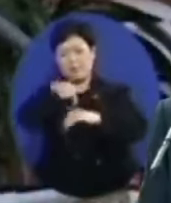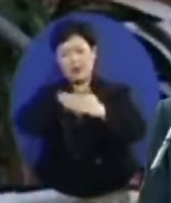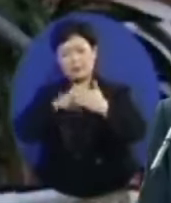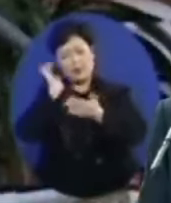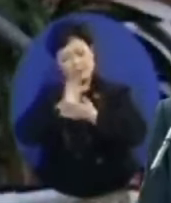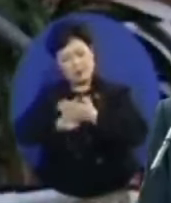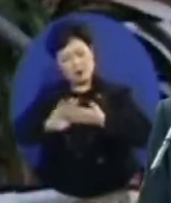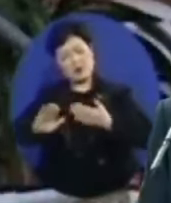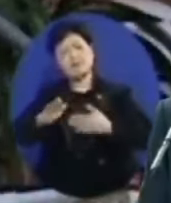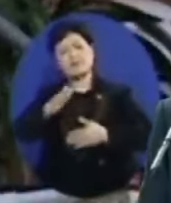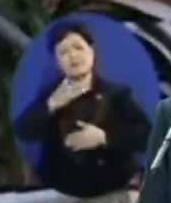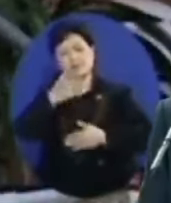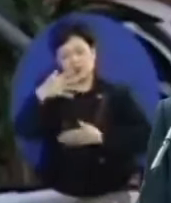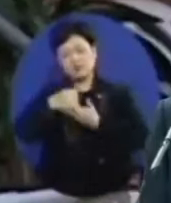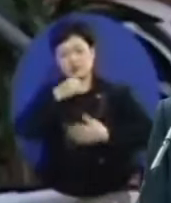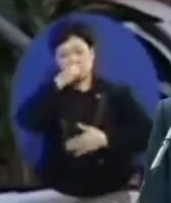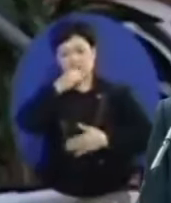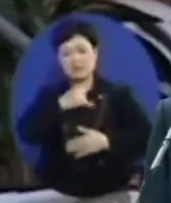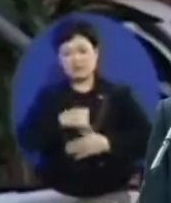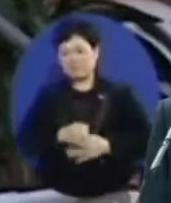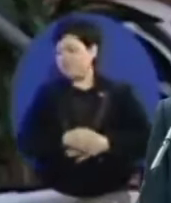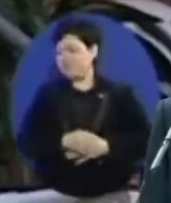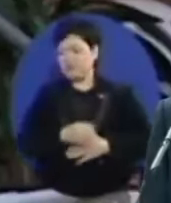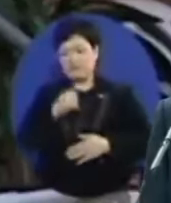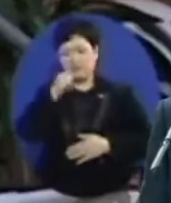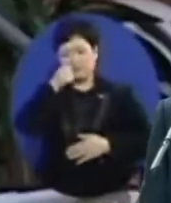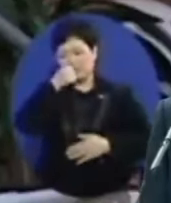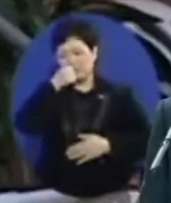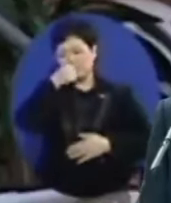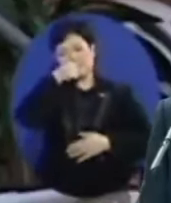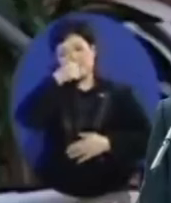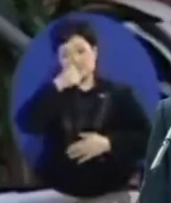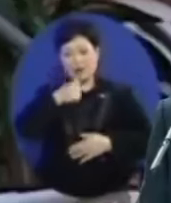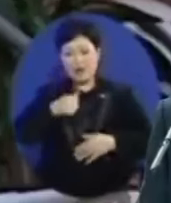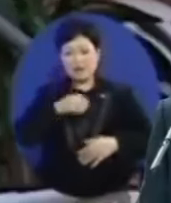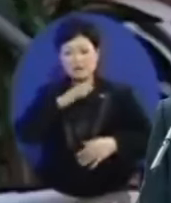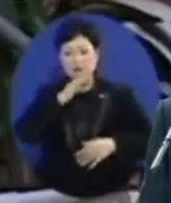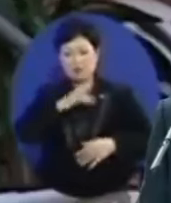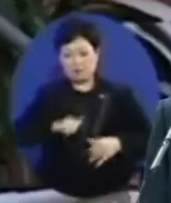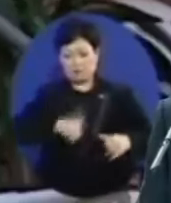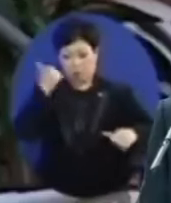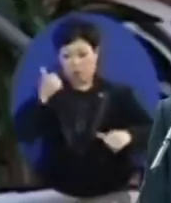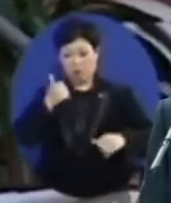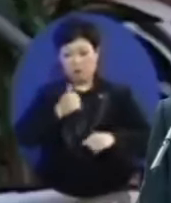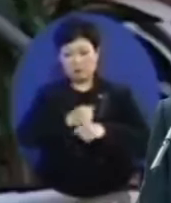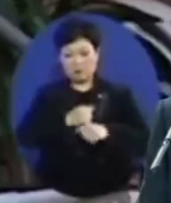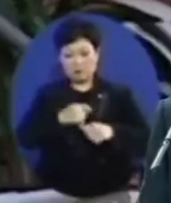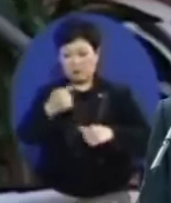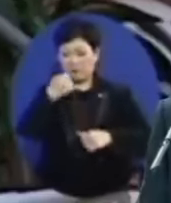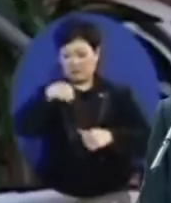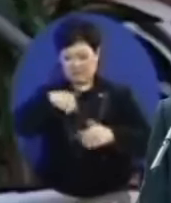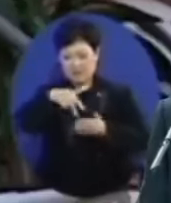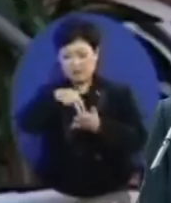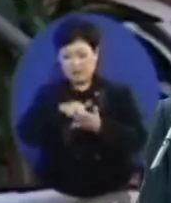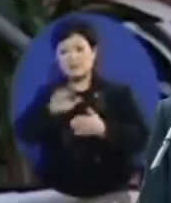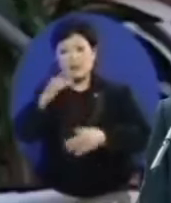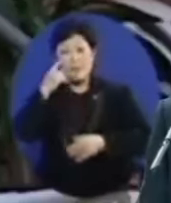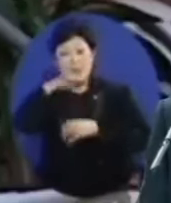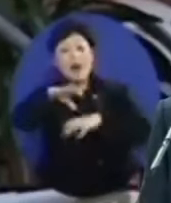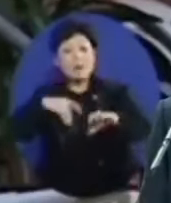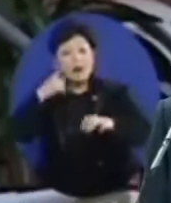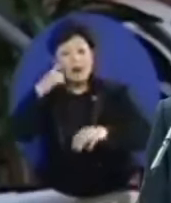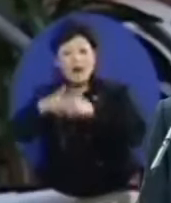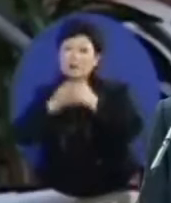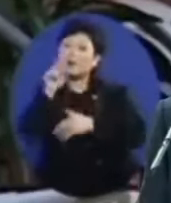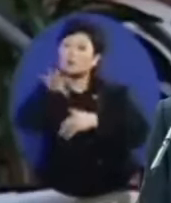얻을 수 있습니까? 불난 집에 바람 붙여지라는 기분. 당신 내 처지에서 보십시오. 하나님 어디